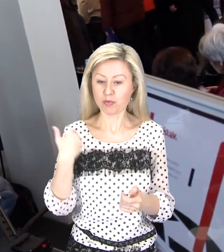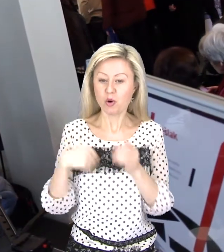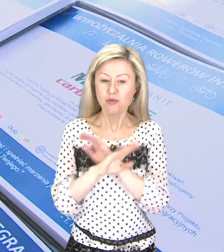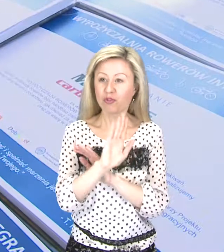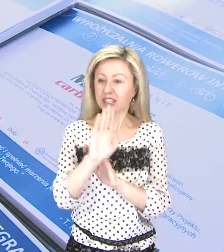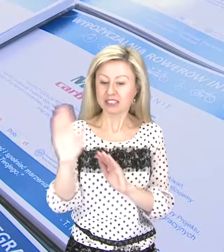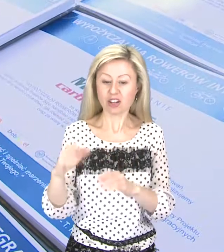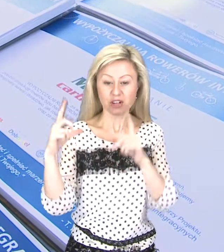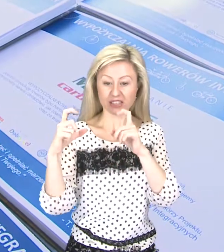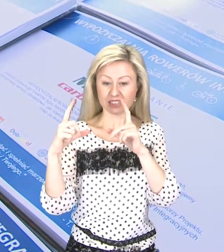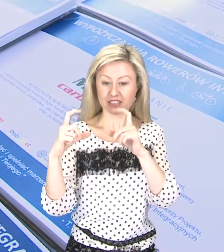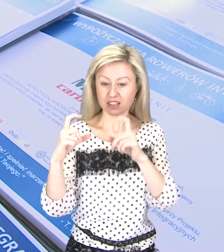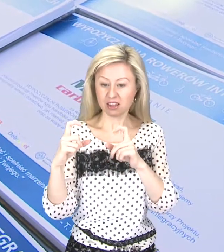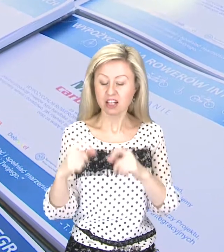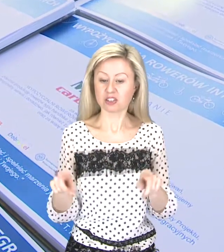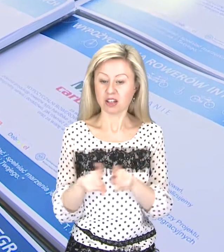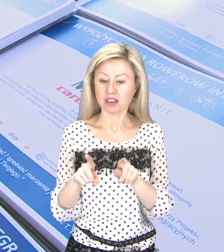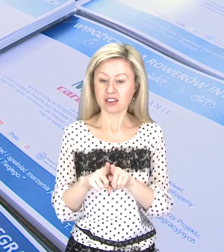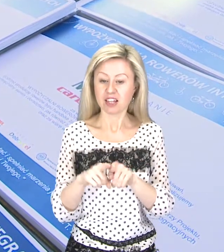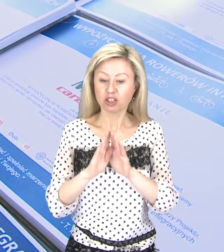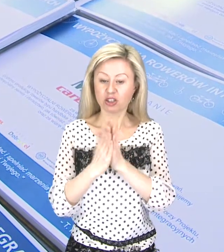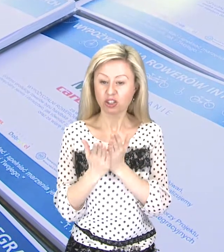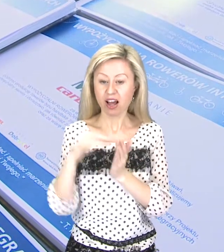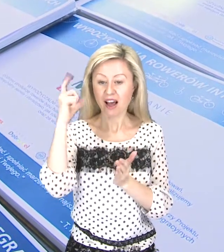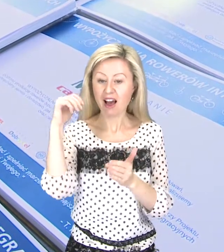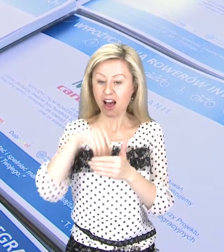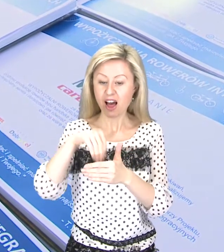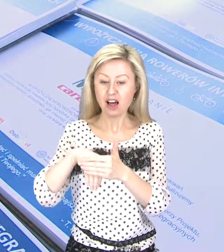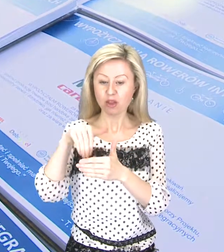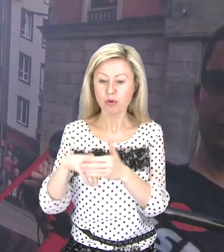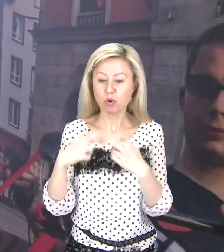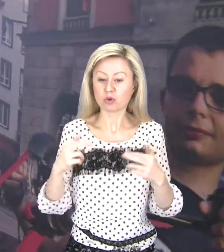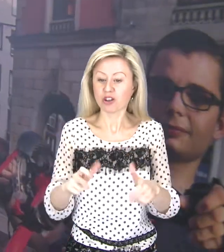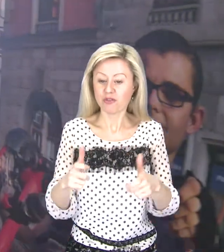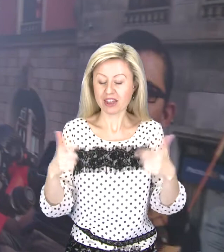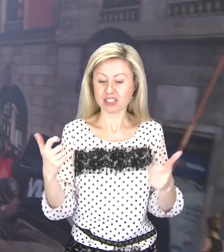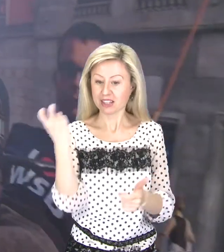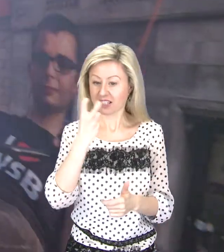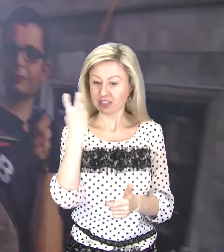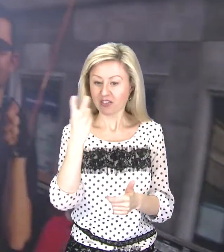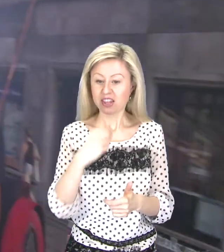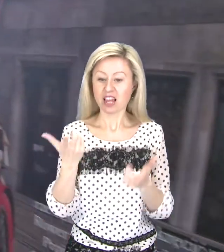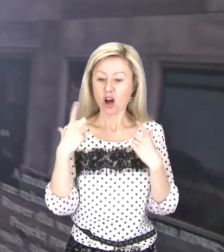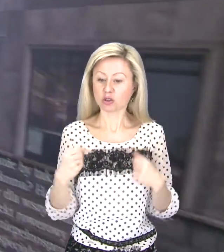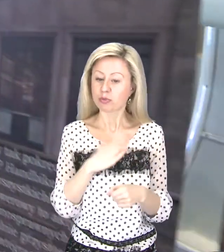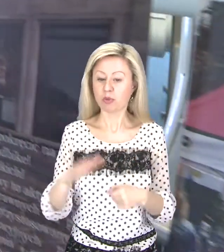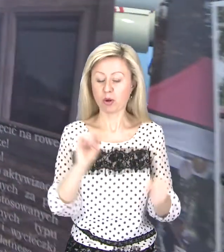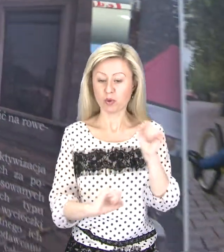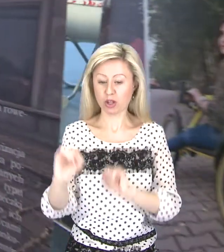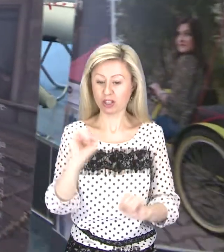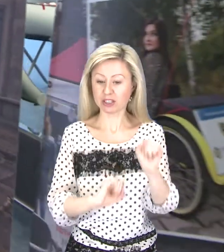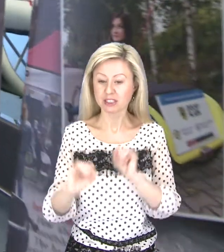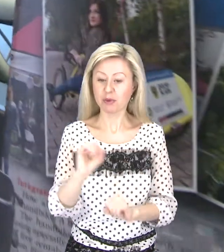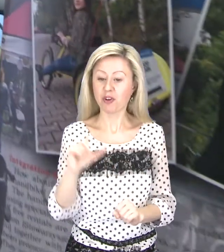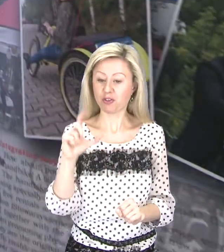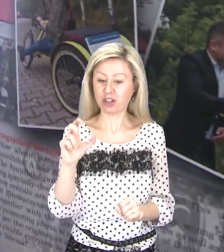fotograficzna połączona z prezentacją albumu, które przedstawiają niektóre z najciekawszych wydarzeń zorganizowanych dla osób z niepełnosprawnością